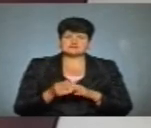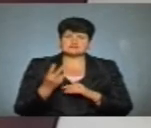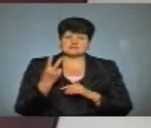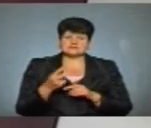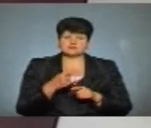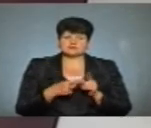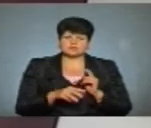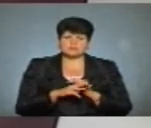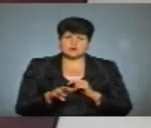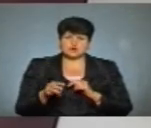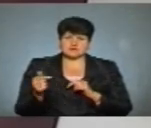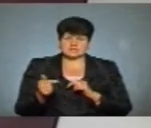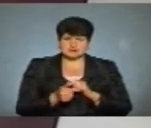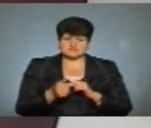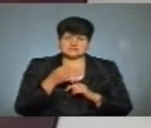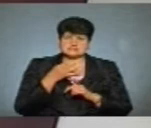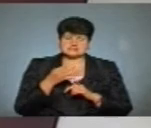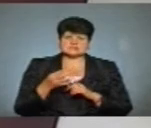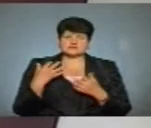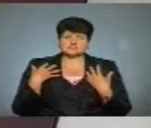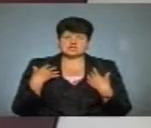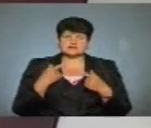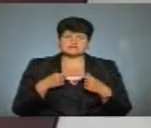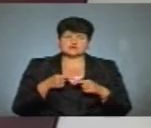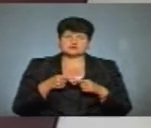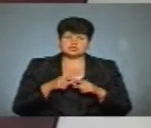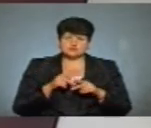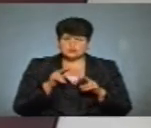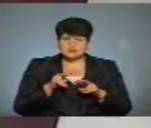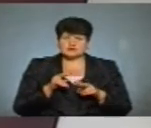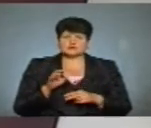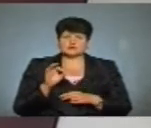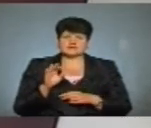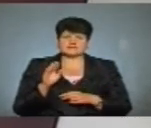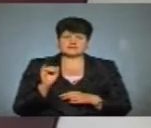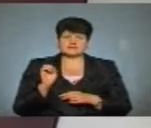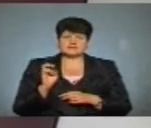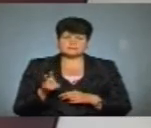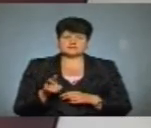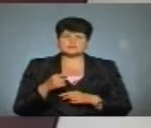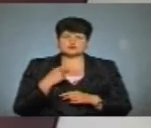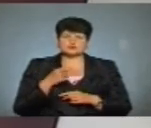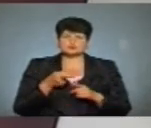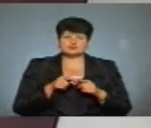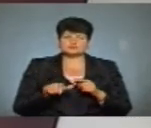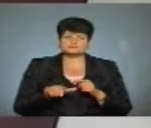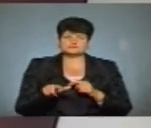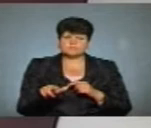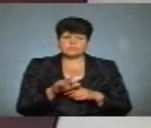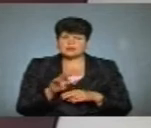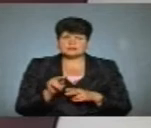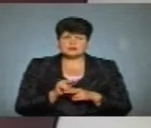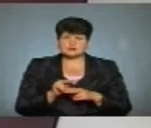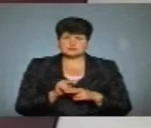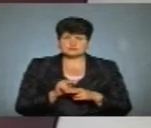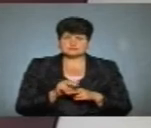2,5 мільйона гривень, розповів начальник відділу технічного нагляду міськради Олег Вітик. За його словами, цю ділянку дороги не